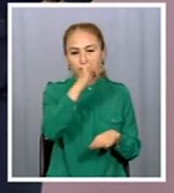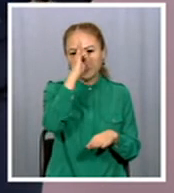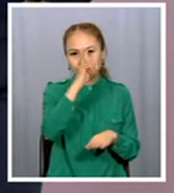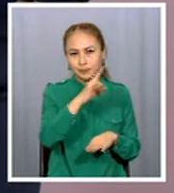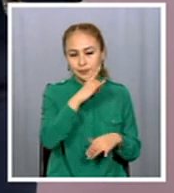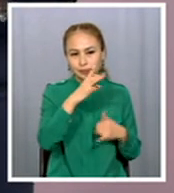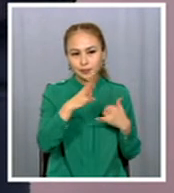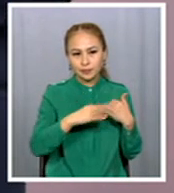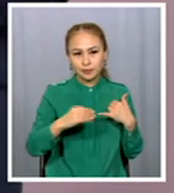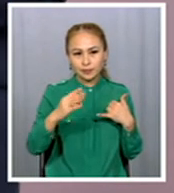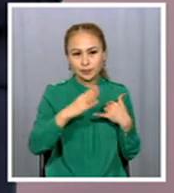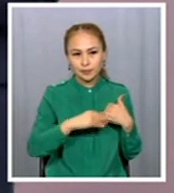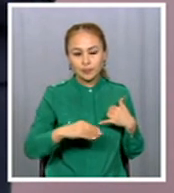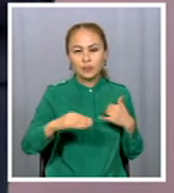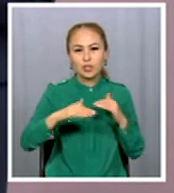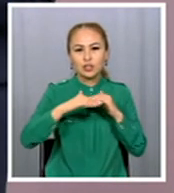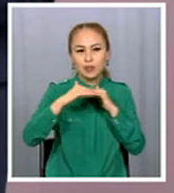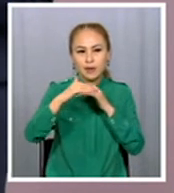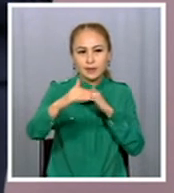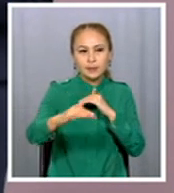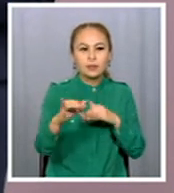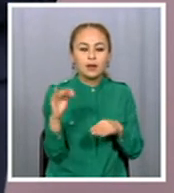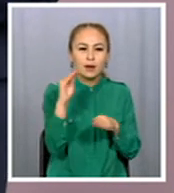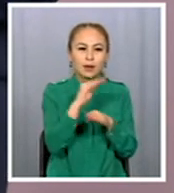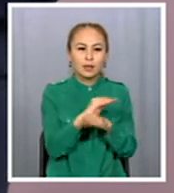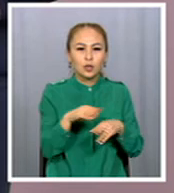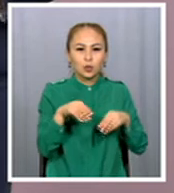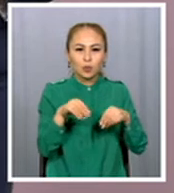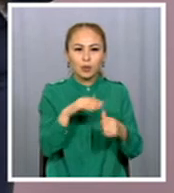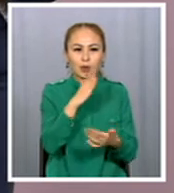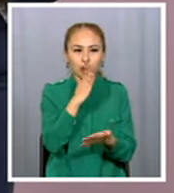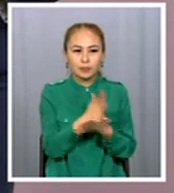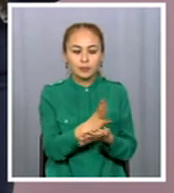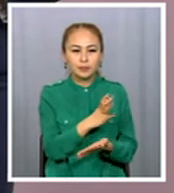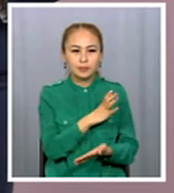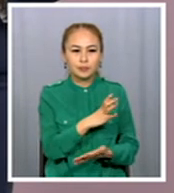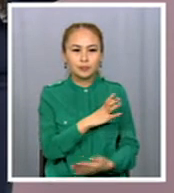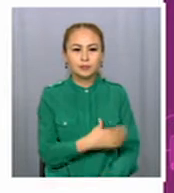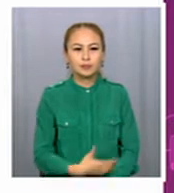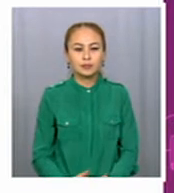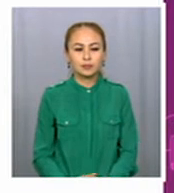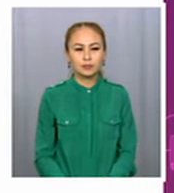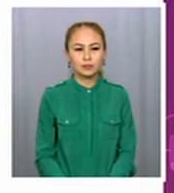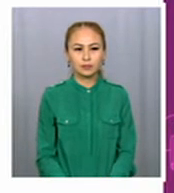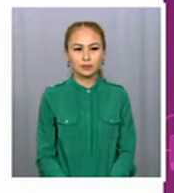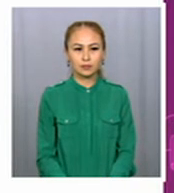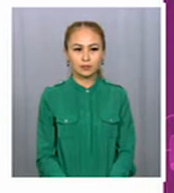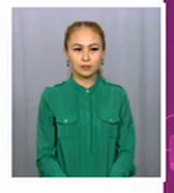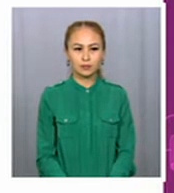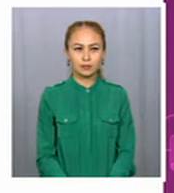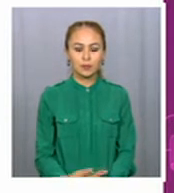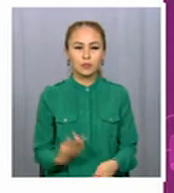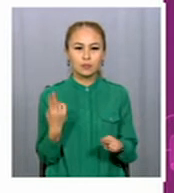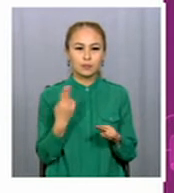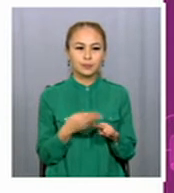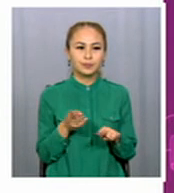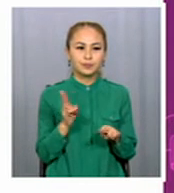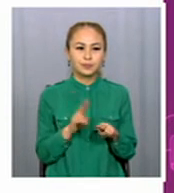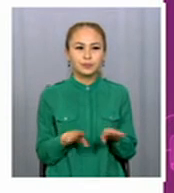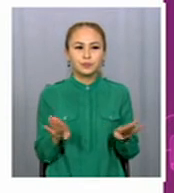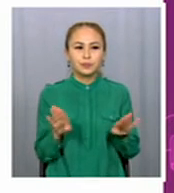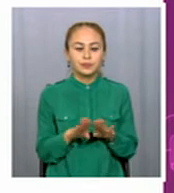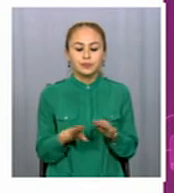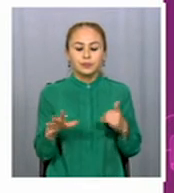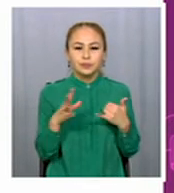жерлері жазық әрі топырағы құнарлы болып келеді. Сондықтан да осы